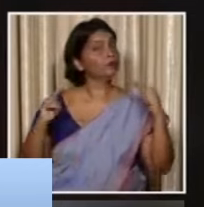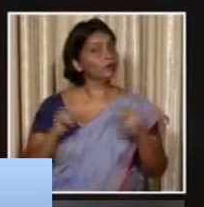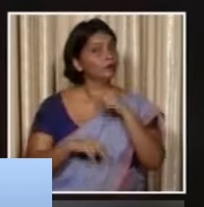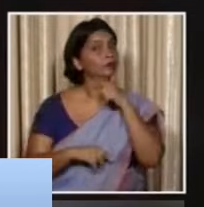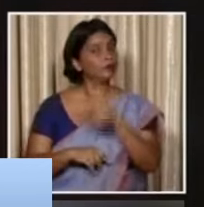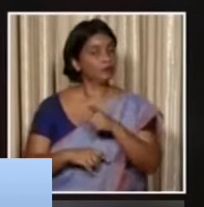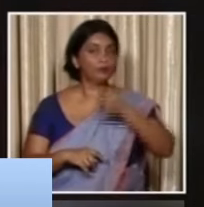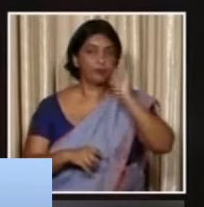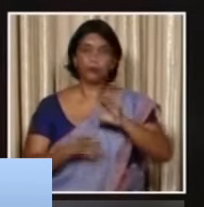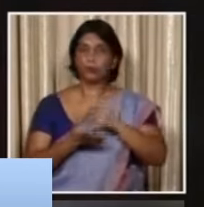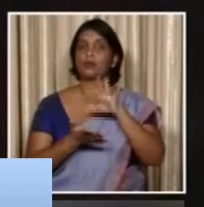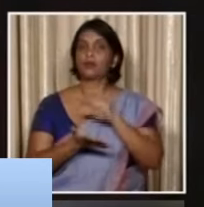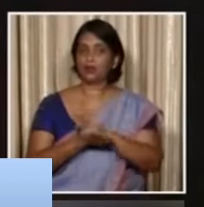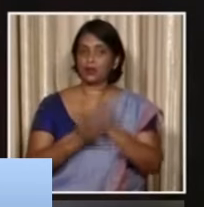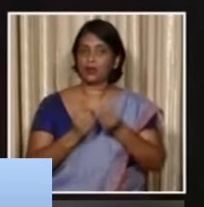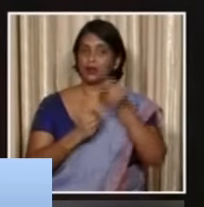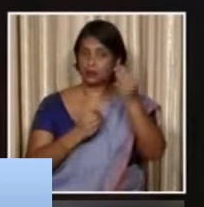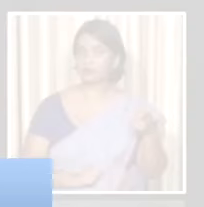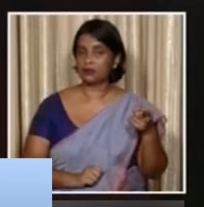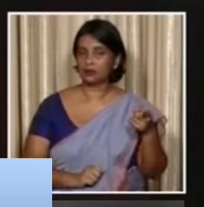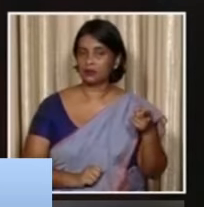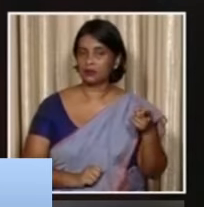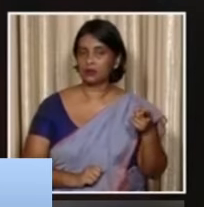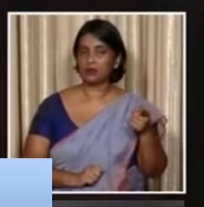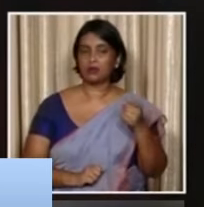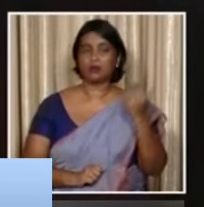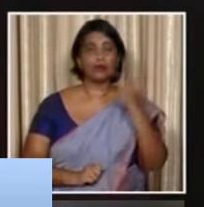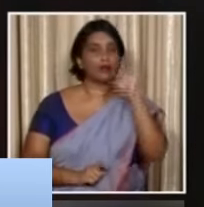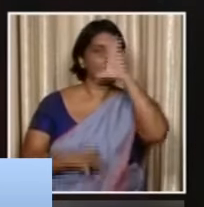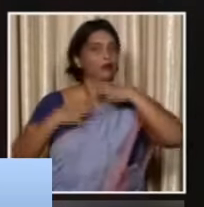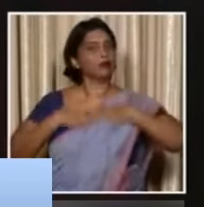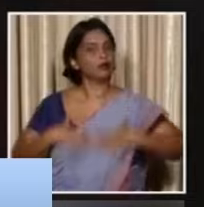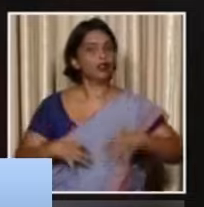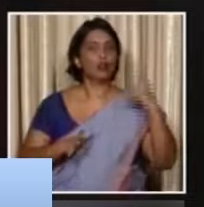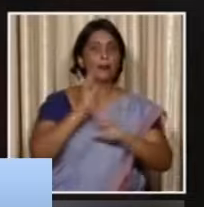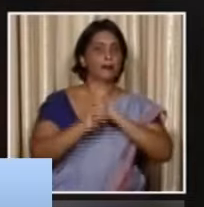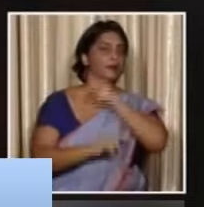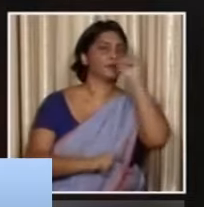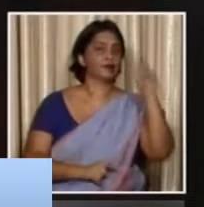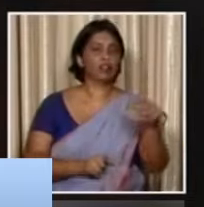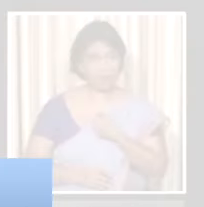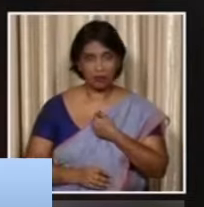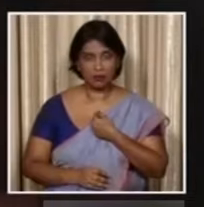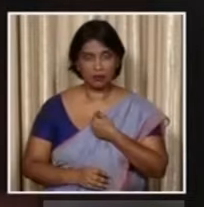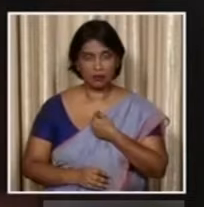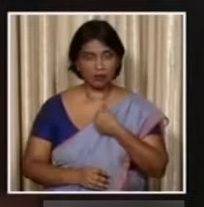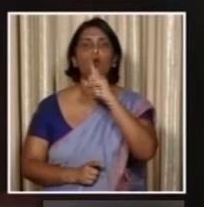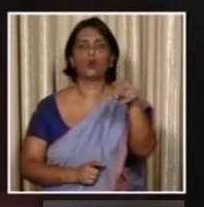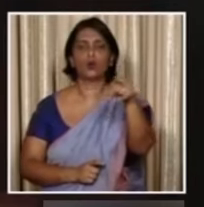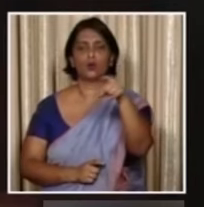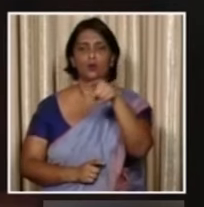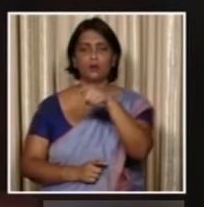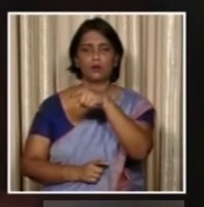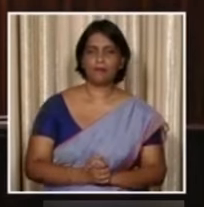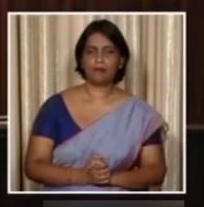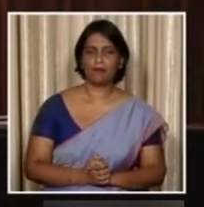ශ්‍රේෂ්ඨාධිකරණයේ අතුරු තහනම් නියෝගයක් ලබා දුන්නු පොලිස්පතිවරයා සිවිල් ඇඳුමෙන් ආරක්ෂක අමාත්‍යාංශයට ඇවිල්ලා පොලිසිය පාලනය කරන. එහෙම කරන්න පුළුවන්ද?